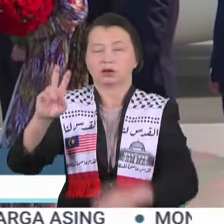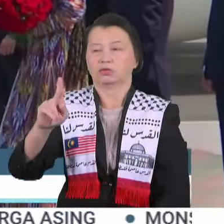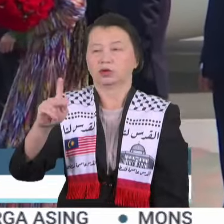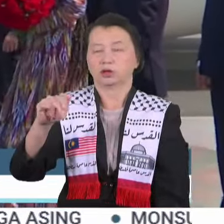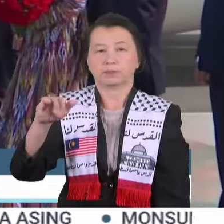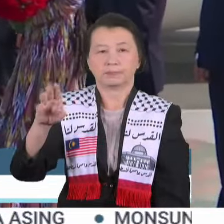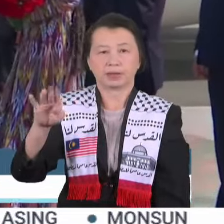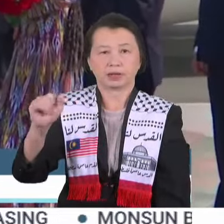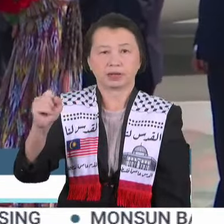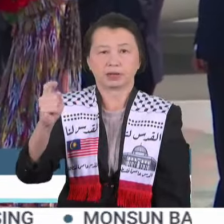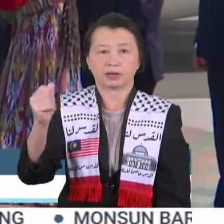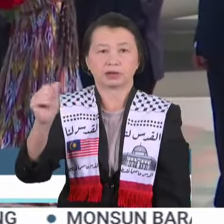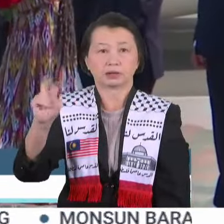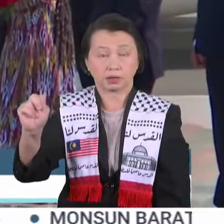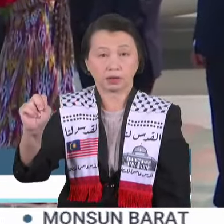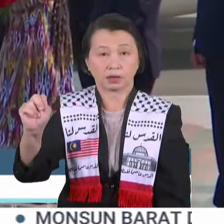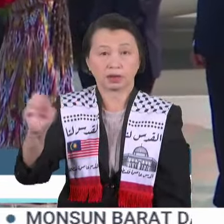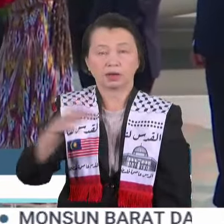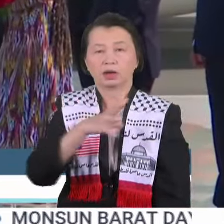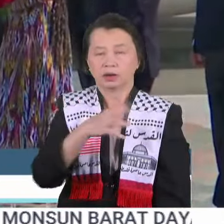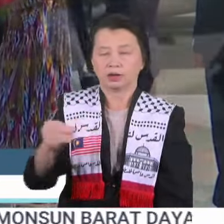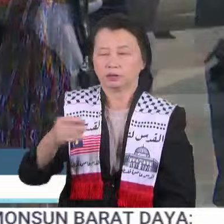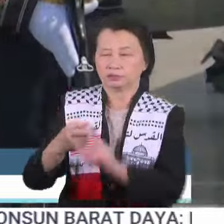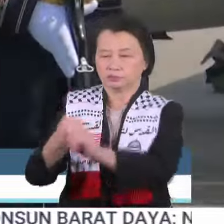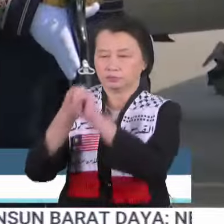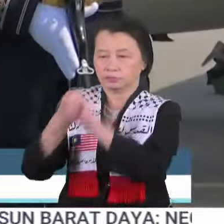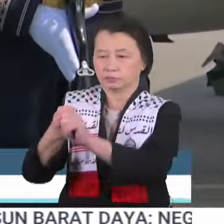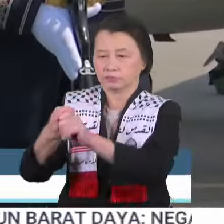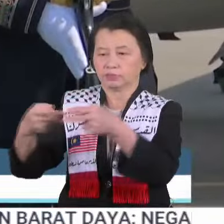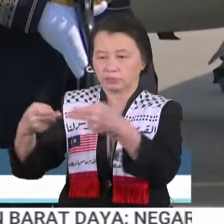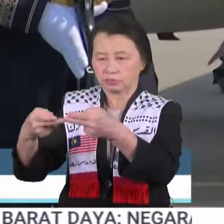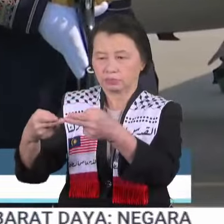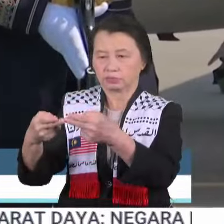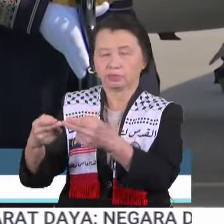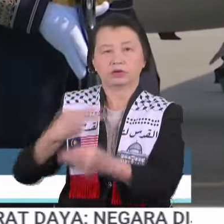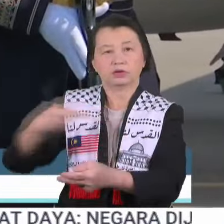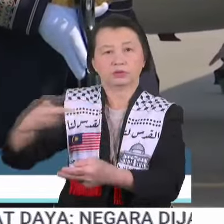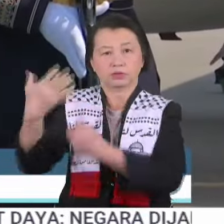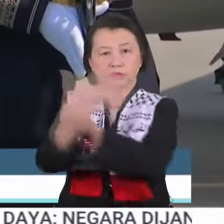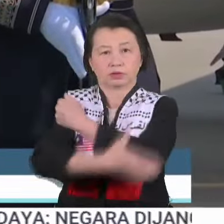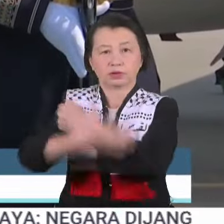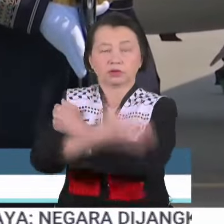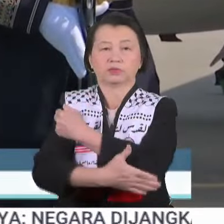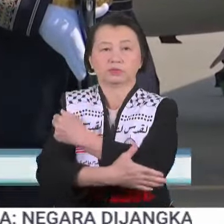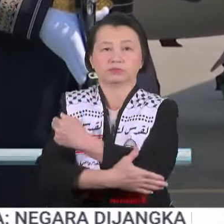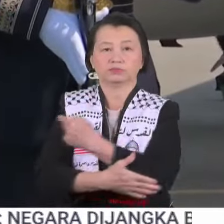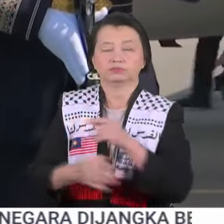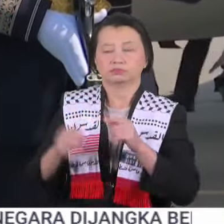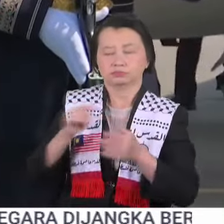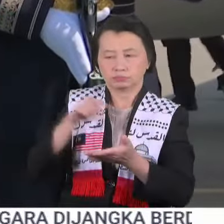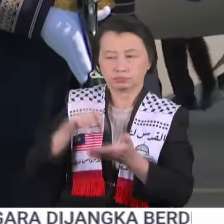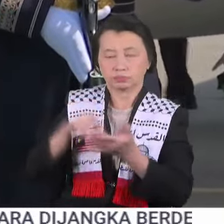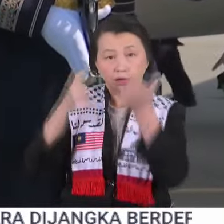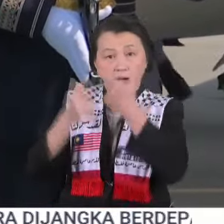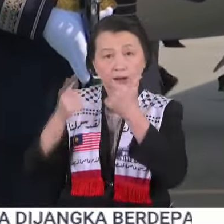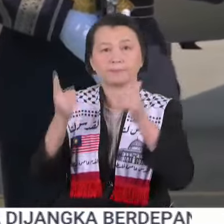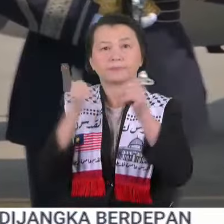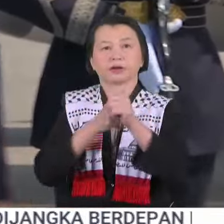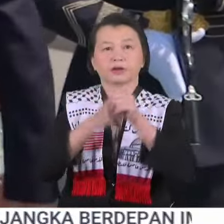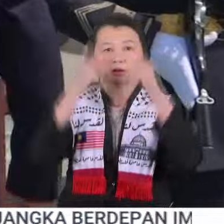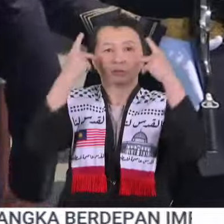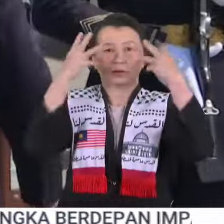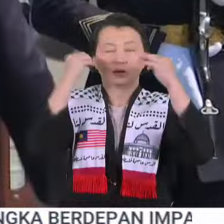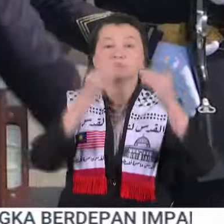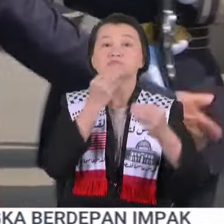Uzbekistan Shavkat Mirziyoyev selain mengeratkan hubungan strategik kedua buah negara. Ini merupakan lawatan pertama Datuk